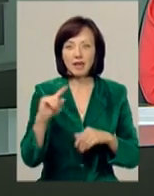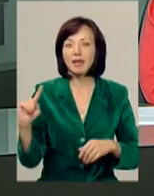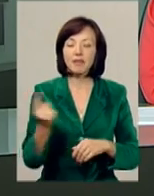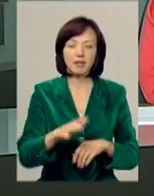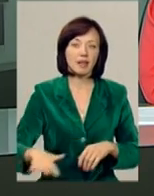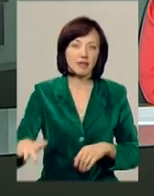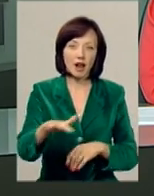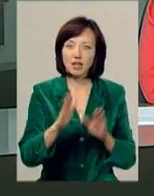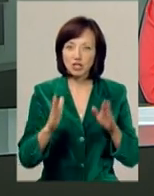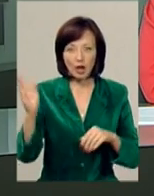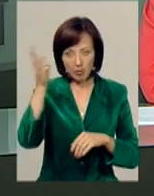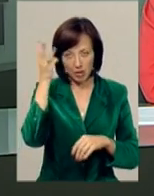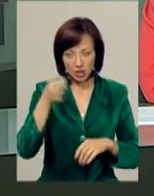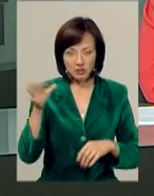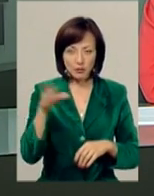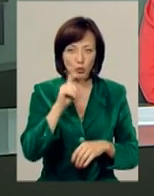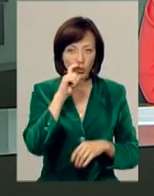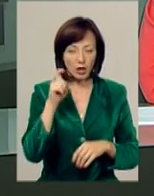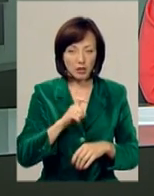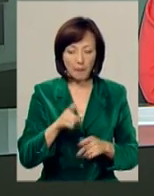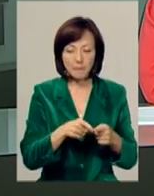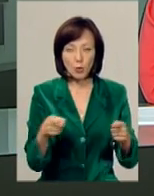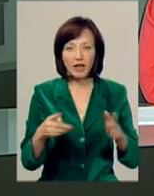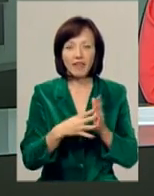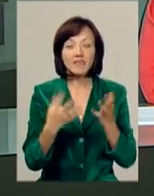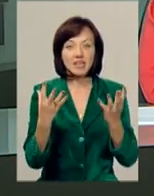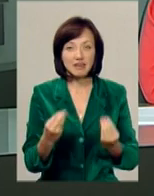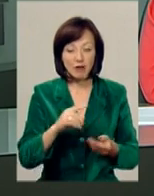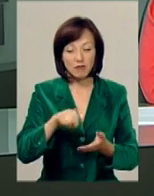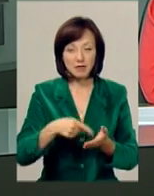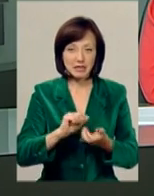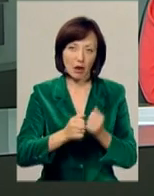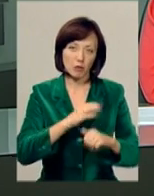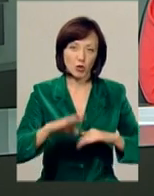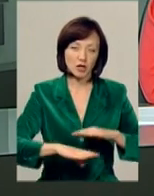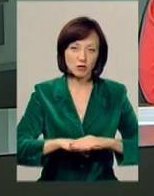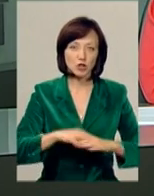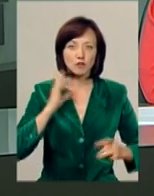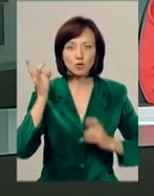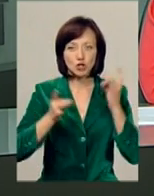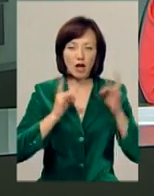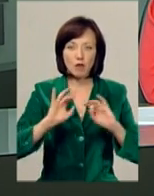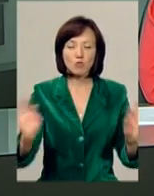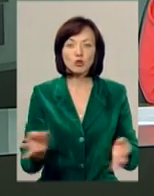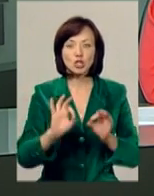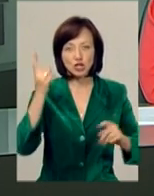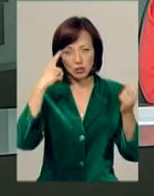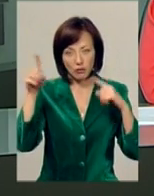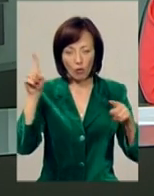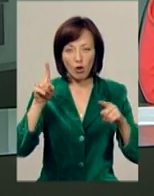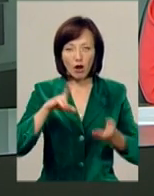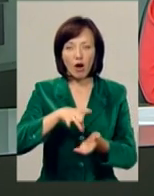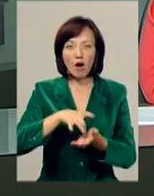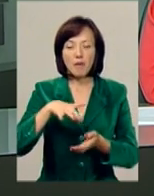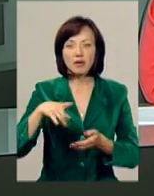теренах не лише Хмельниччини а і всієї України протягом дев'яти днів у місті над смотричем звучали музичні твори та оперні